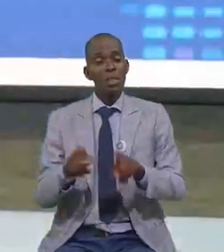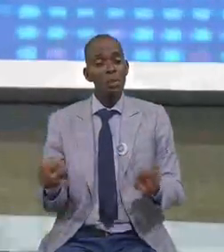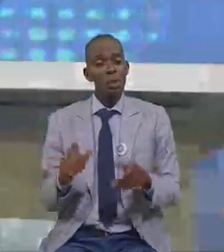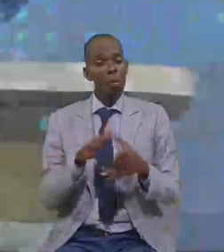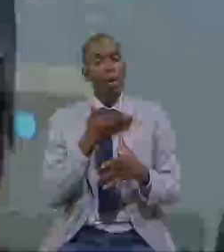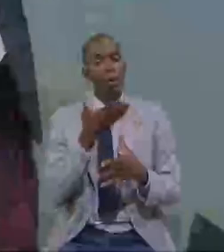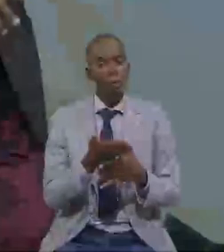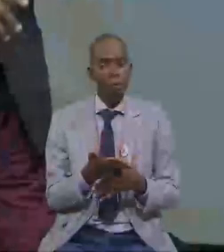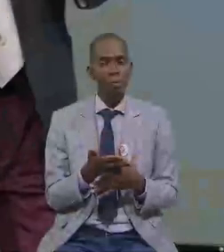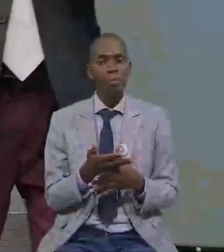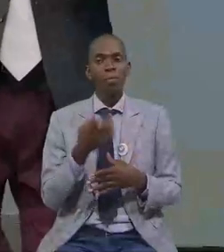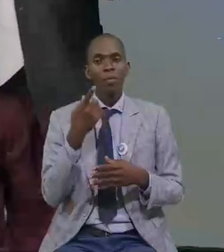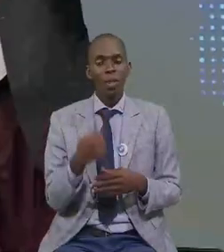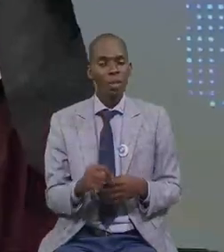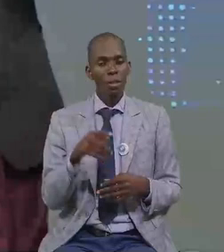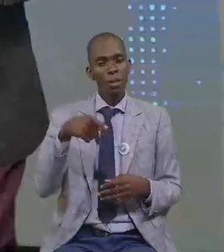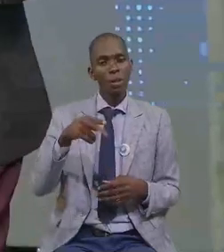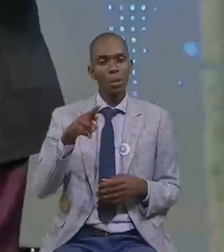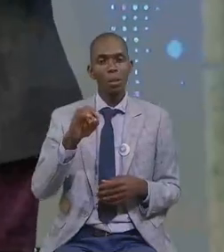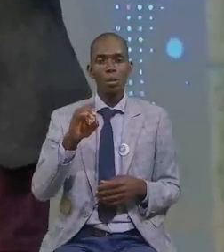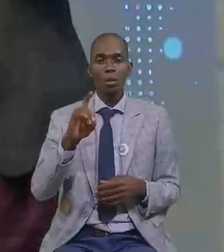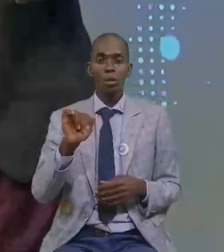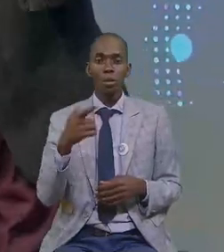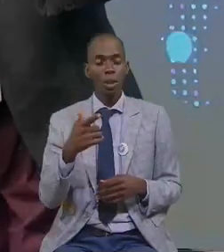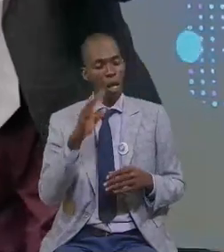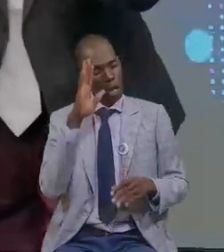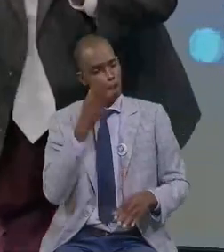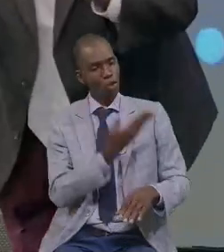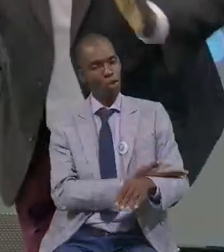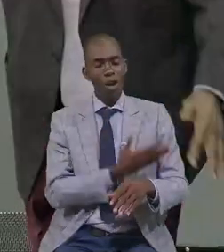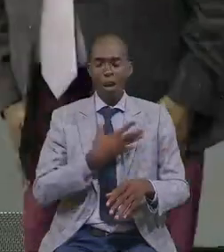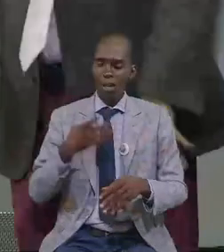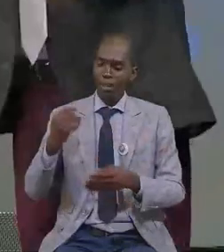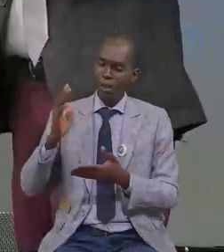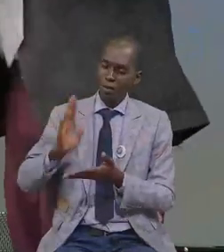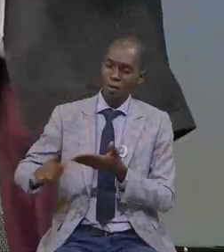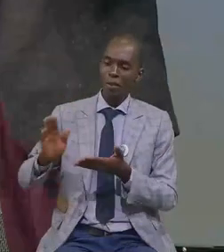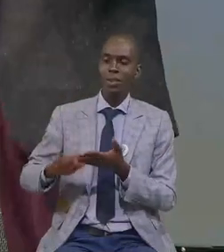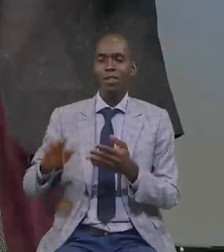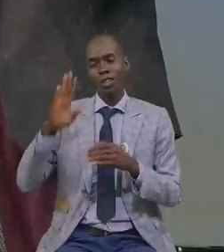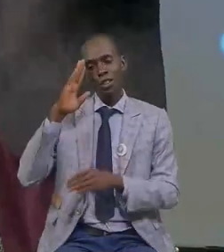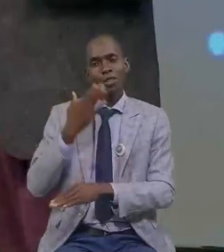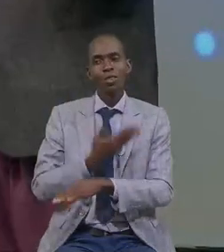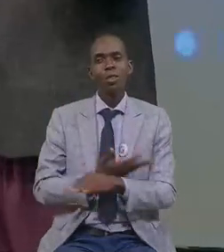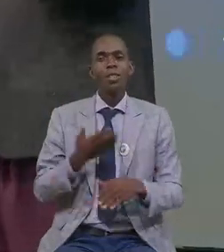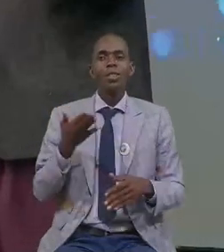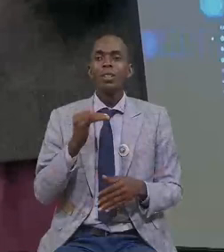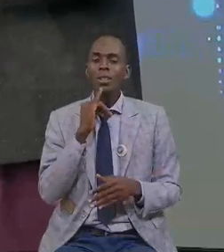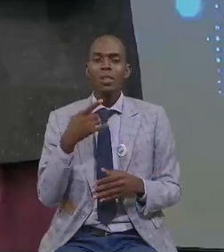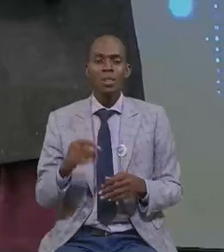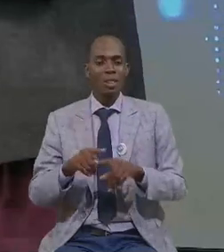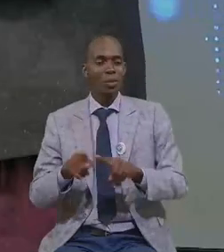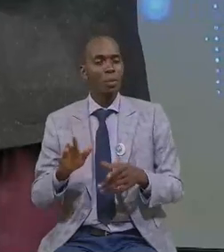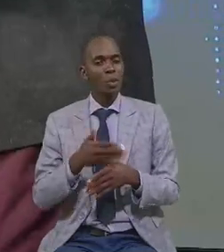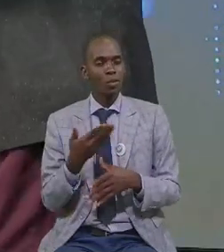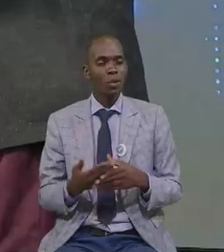différence entre l'enfant prodigue et l'enfant pardonné, c'est la différence entre le